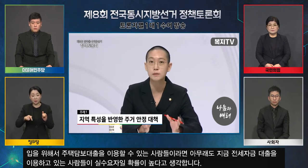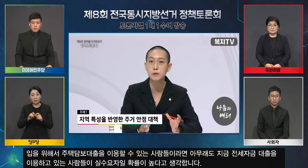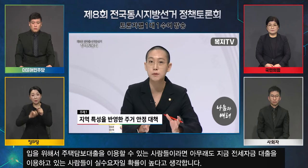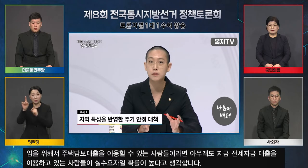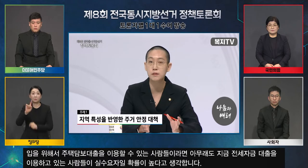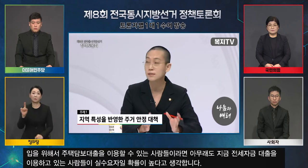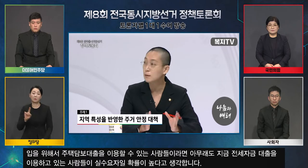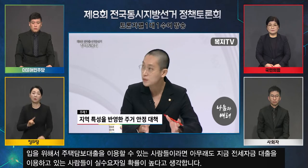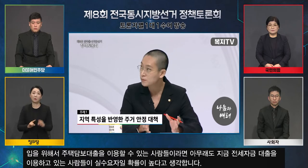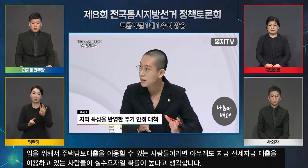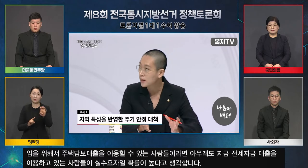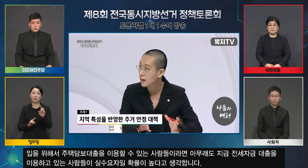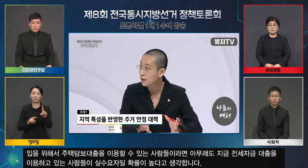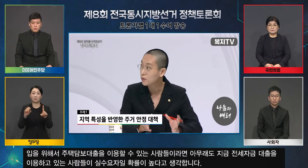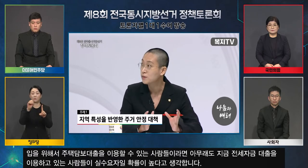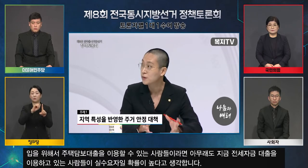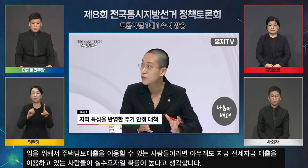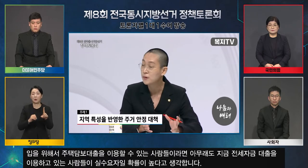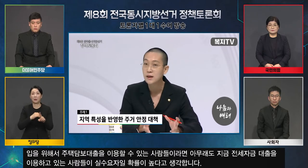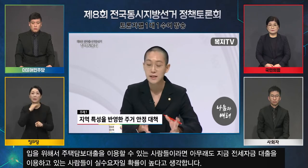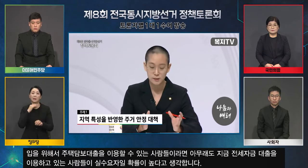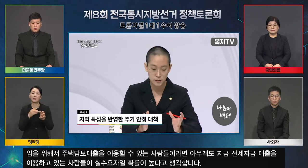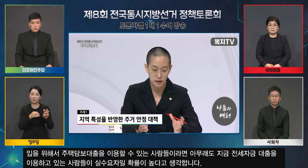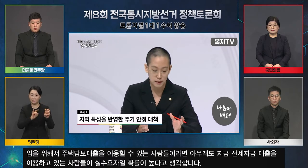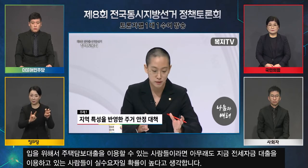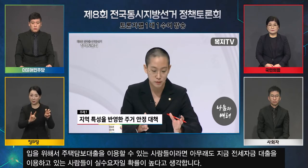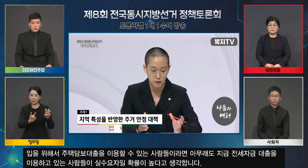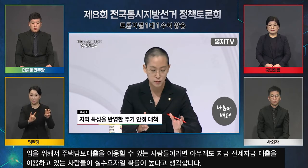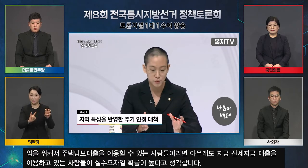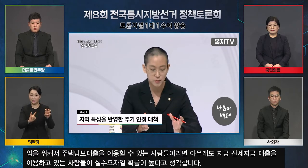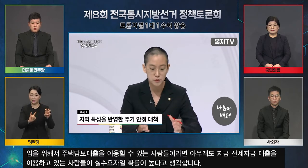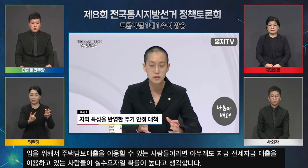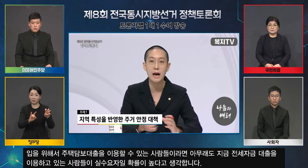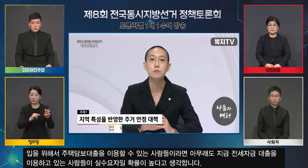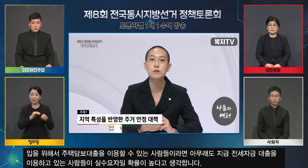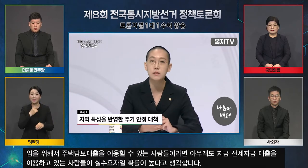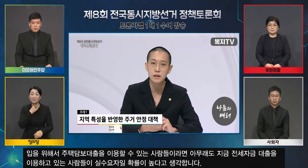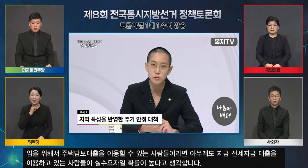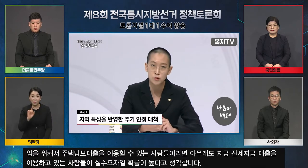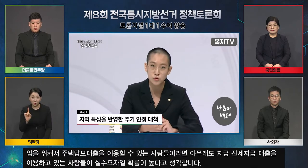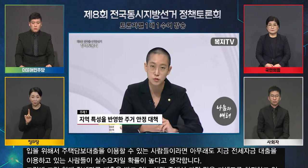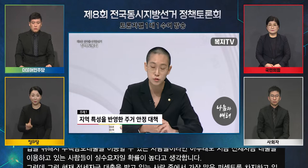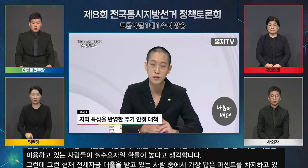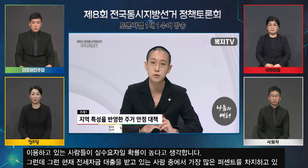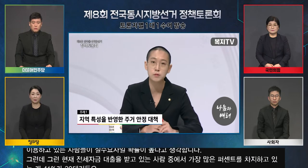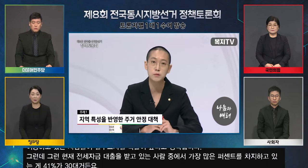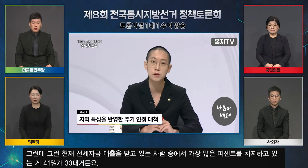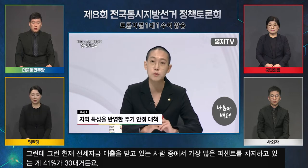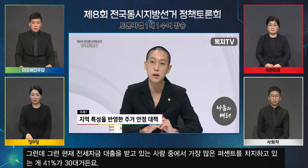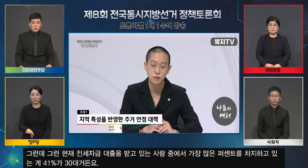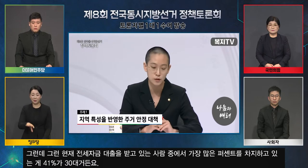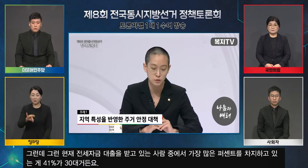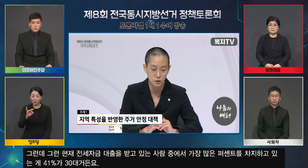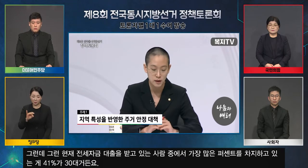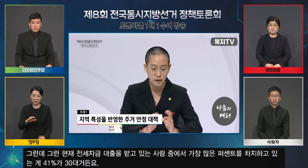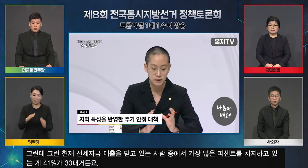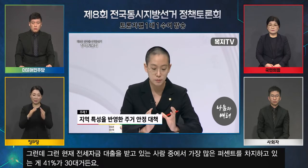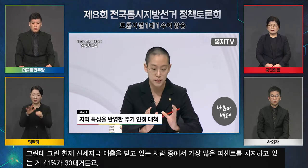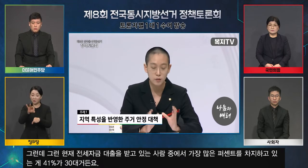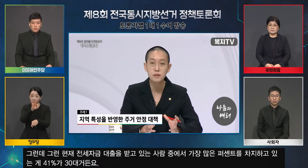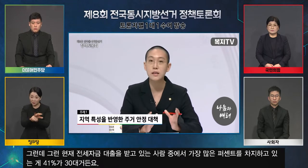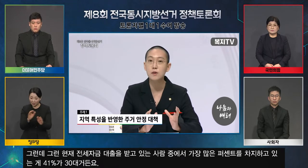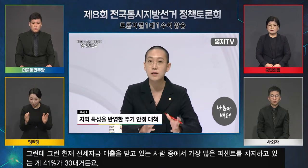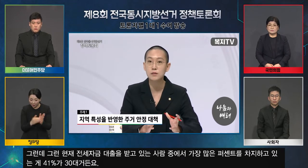있는 게 41%가 30대거든요. 그래서 제가 말씀드리고 싶은 것은 아무리 생애 첫 주택 구입자라고 하더라도